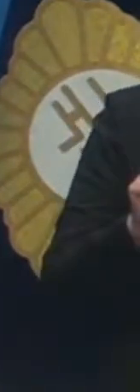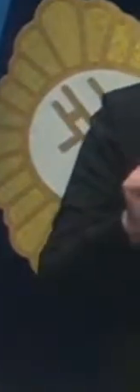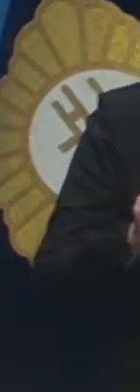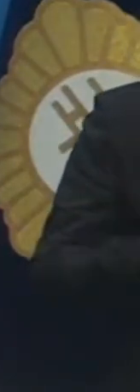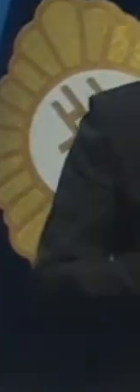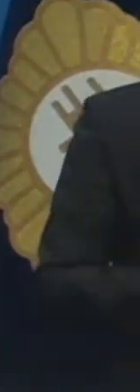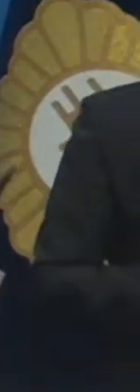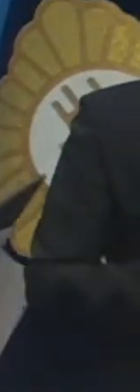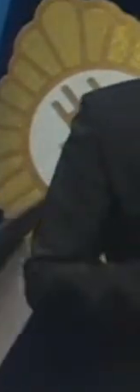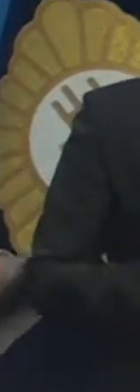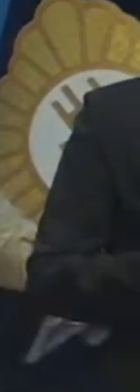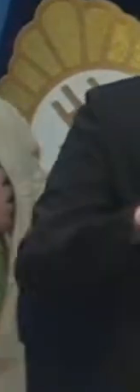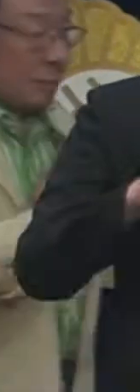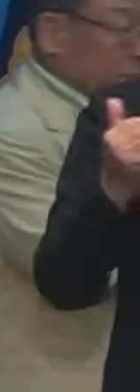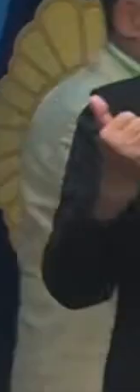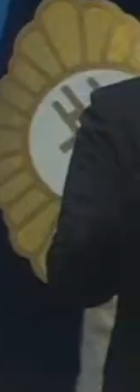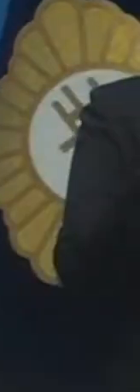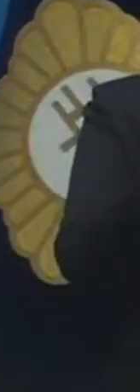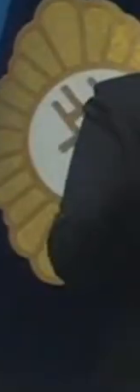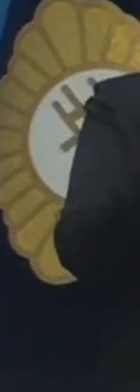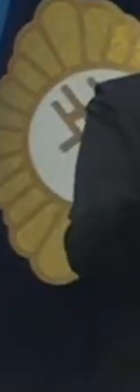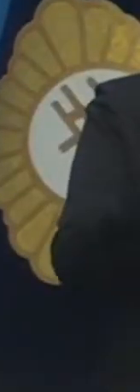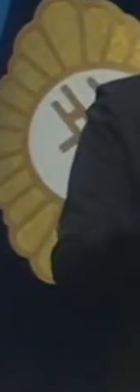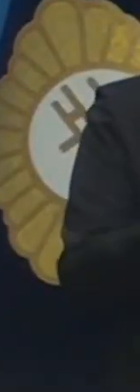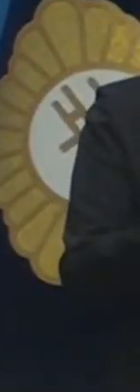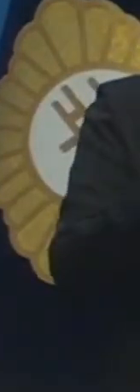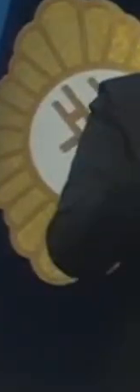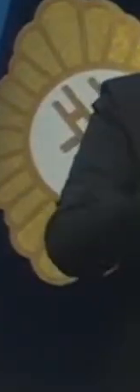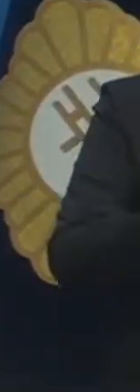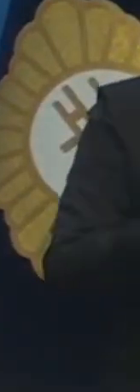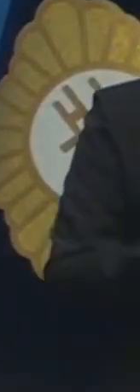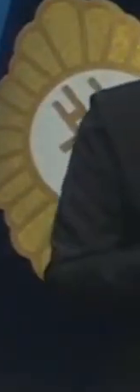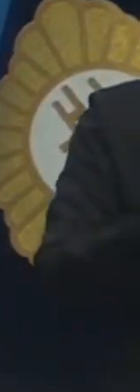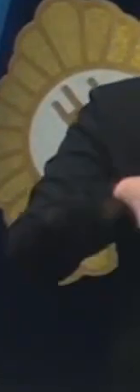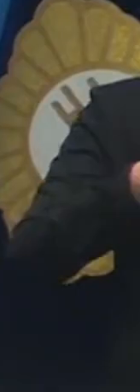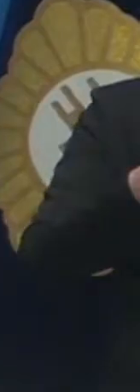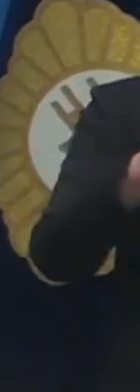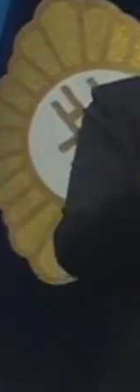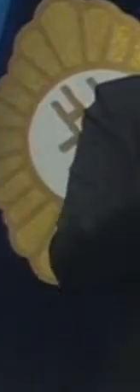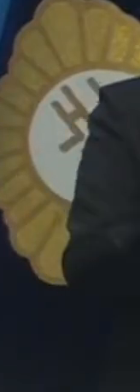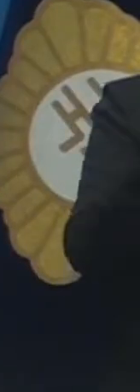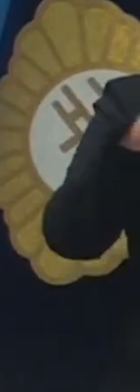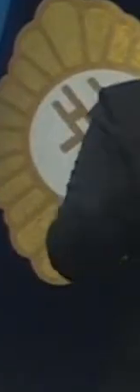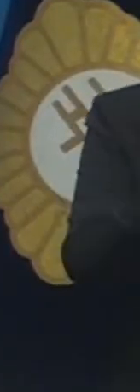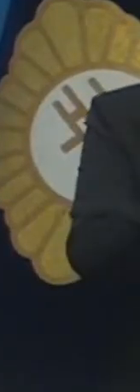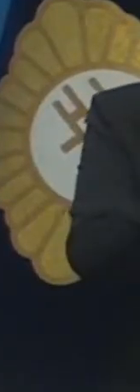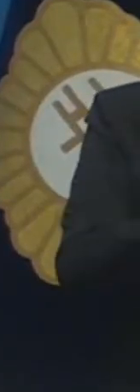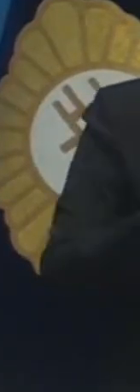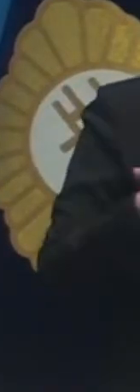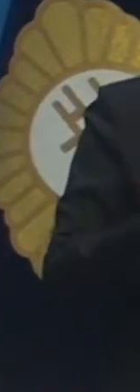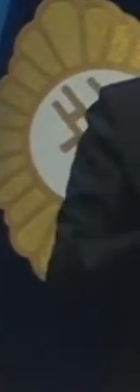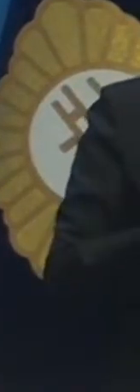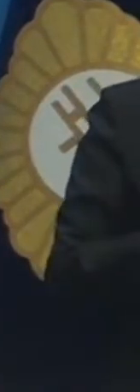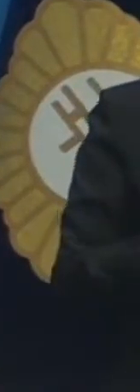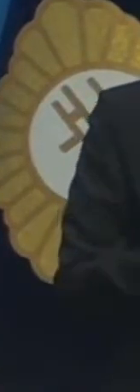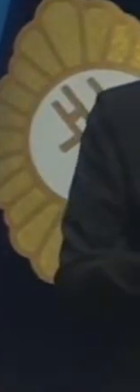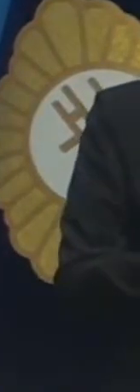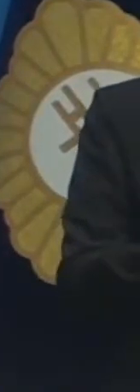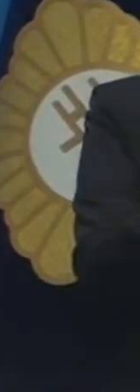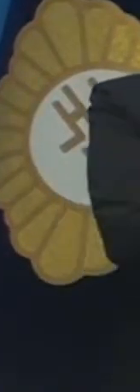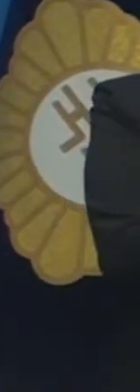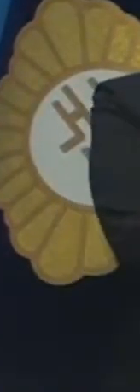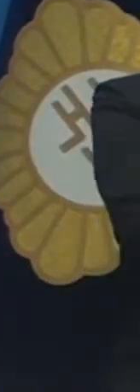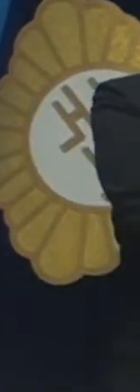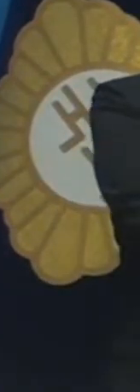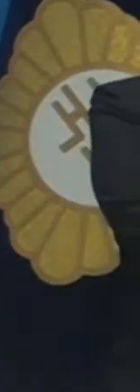안녕하십니까. 국회 교육위원회 소속 조국혁신당 강경숙 의원입니다. 저희들은 오늘자로 김건희